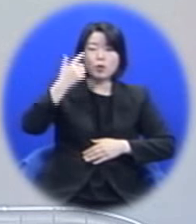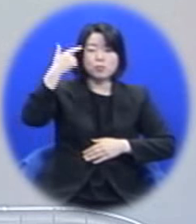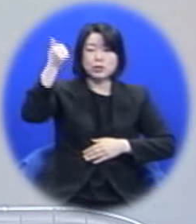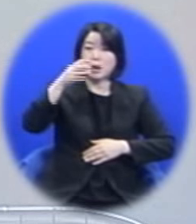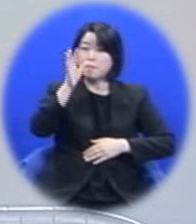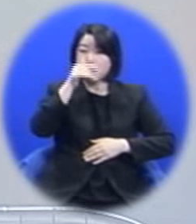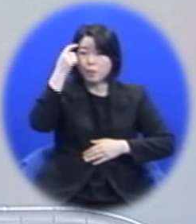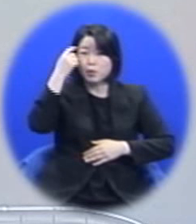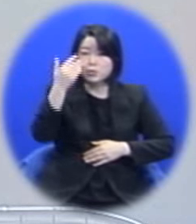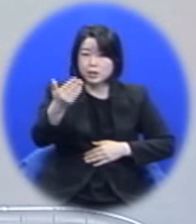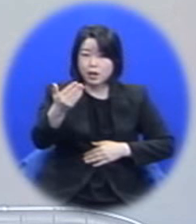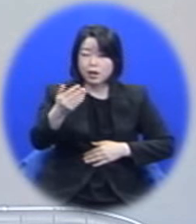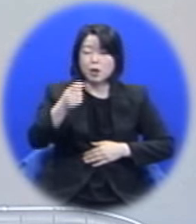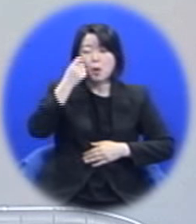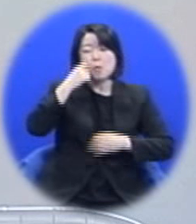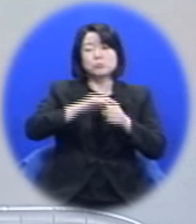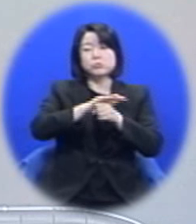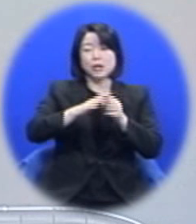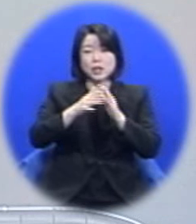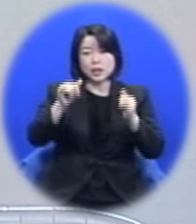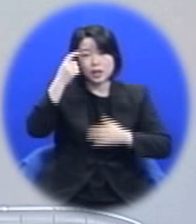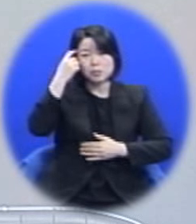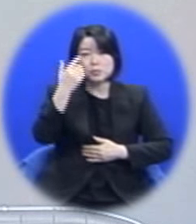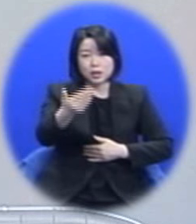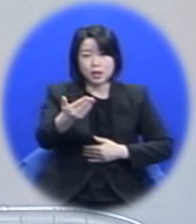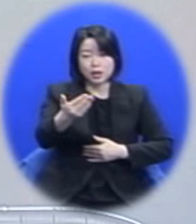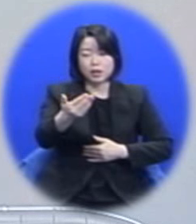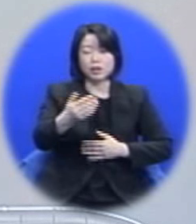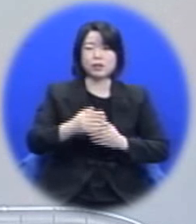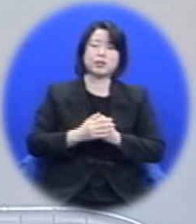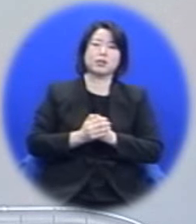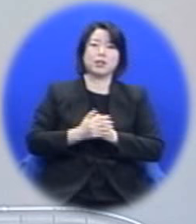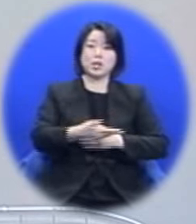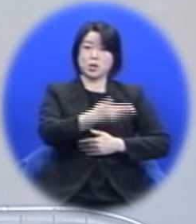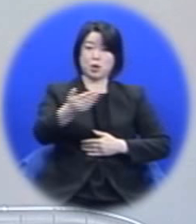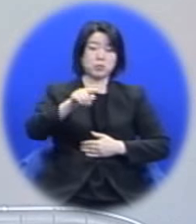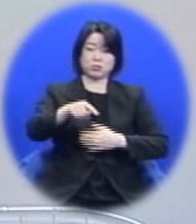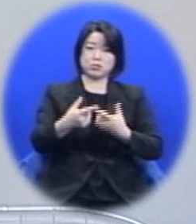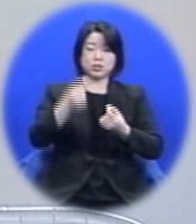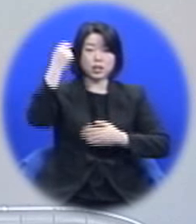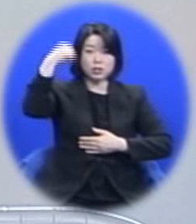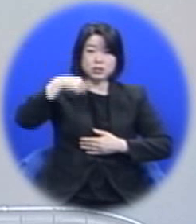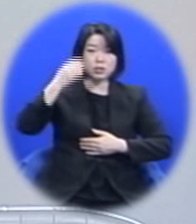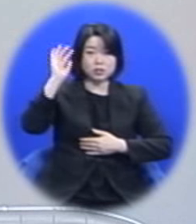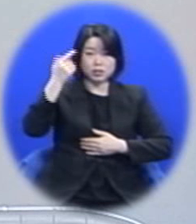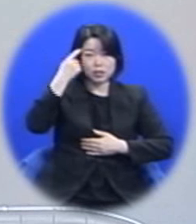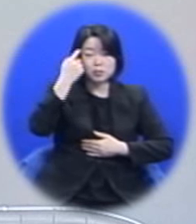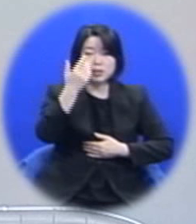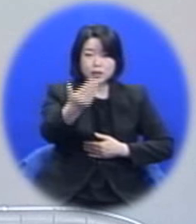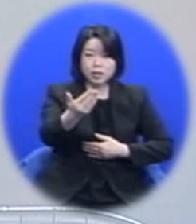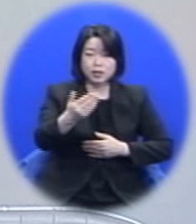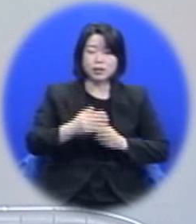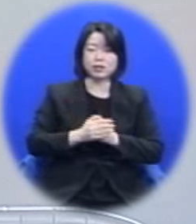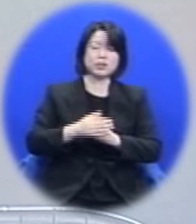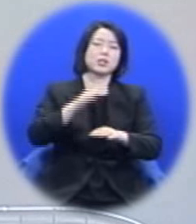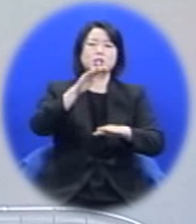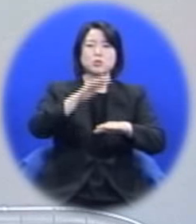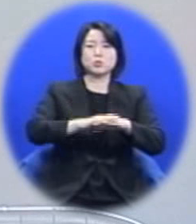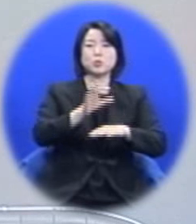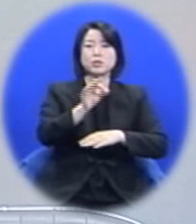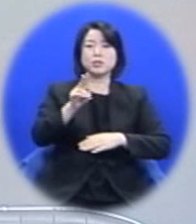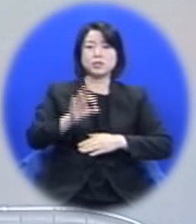손양원 목사님은 무슨 불쌍한 사람입니까? 여러분은 그렇게 느껴지십니까? 손양원